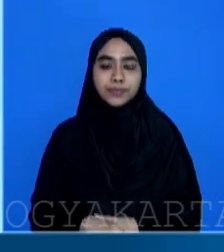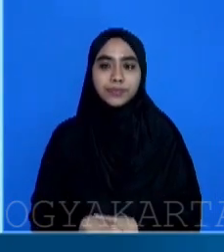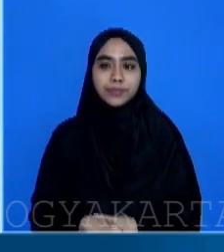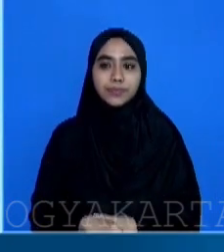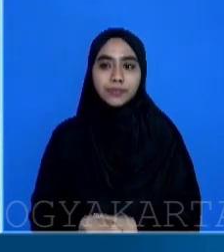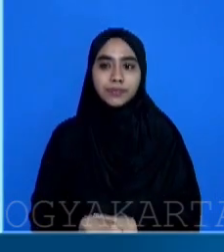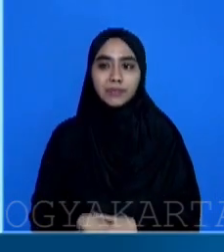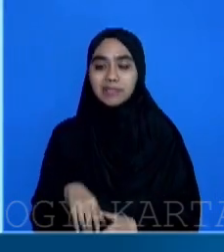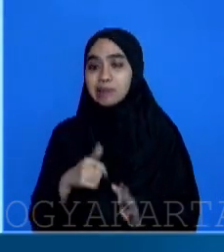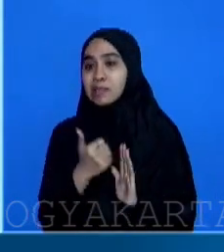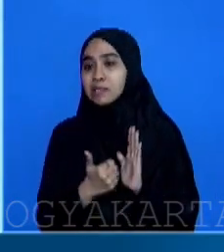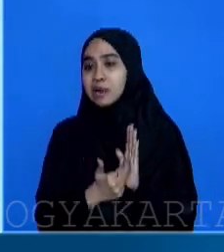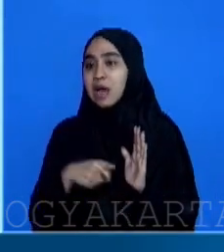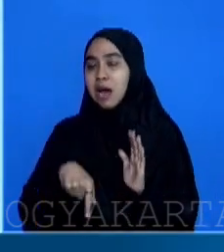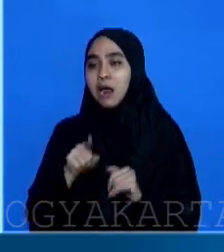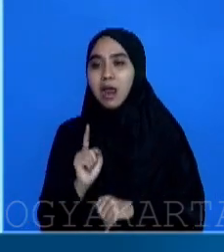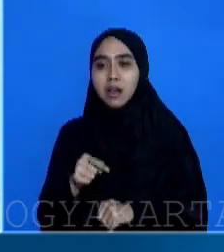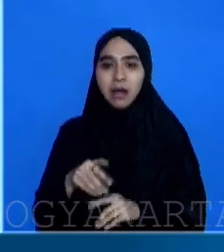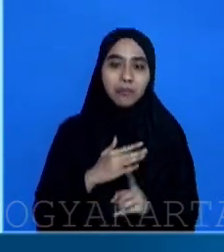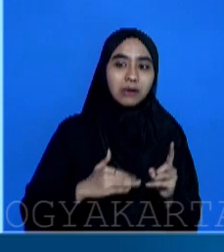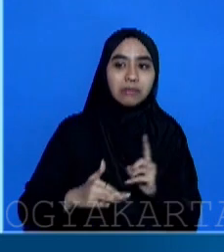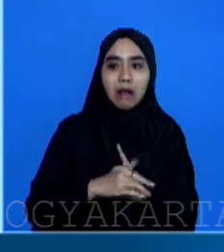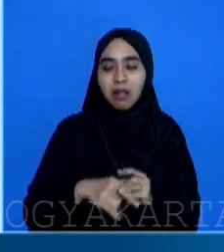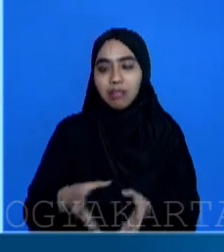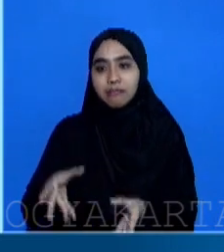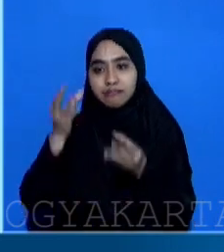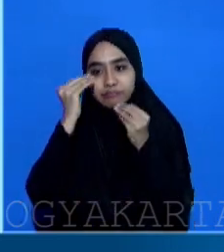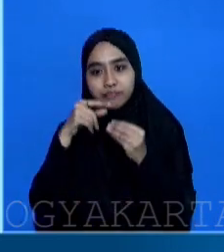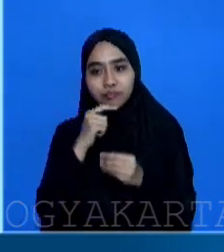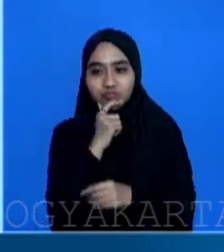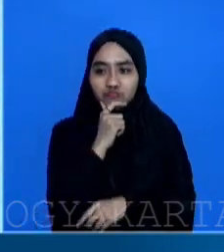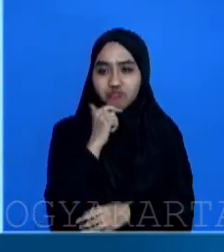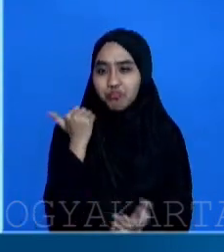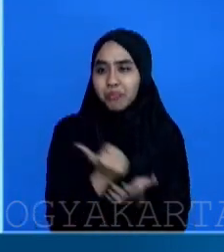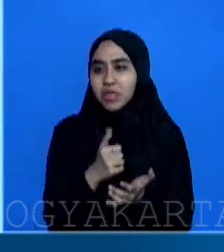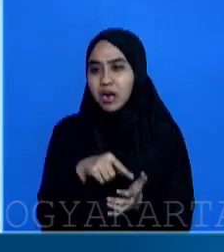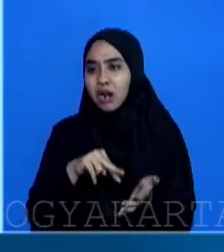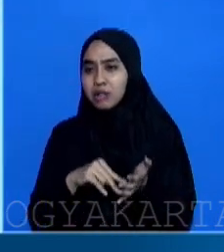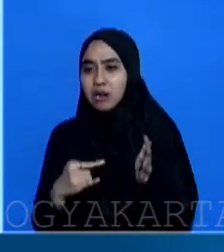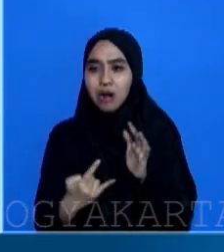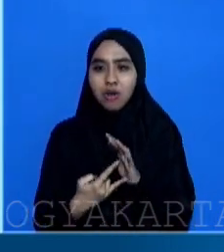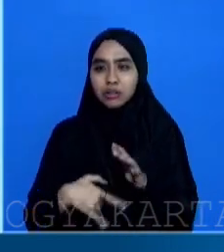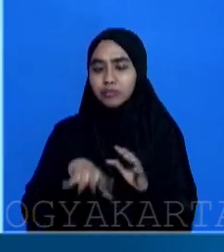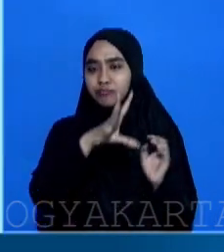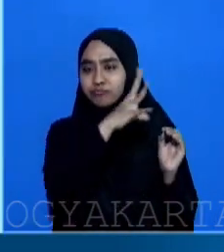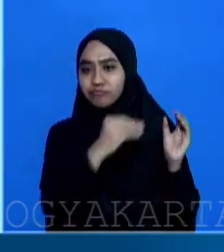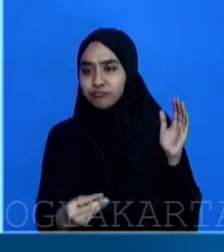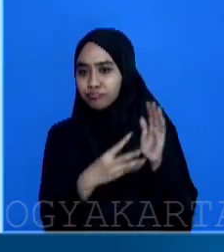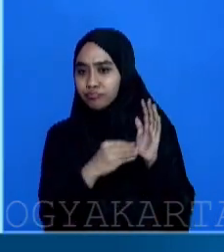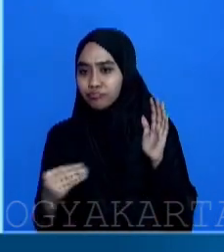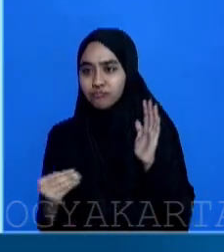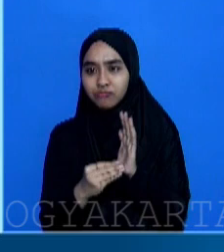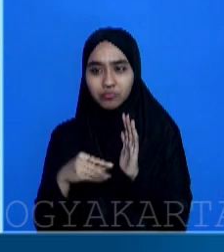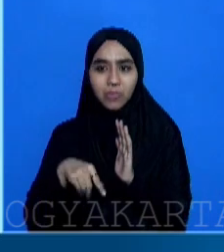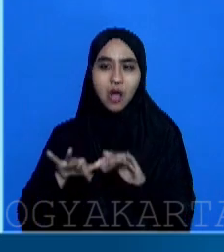Dengan adanya event ini, diharapkan masyarakat lebih memahami betapa pentingnya adopsi teknologi di mana hadirnya kecerdasan buatan atau